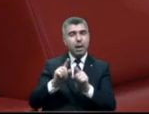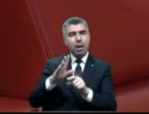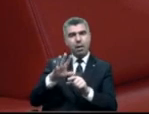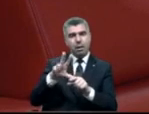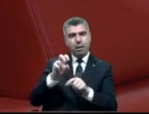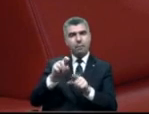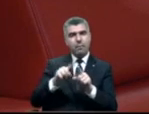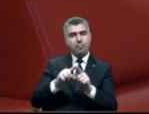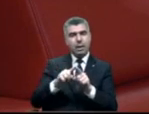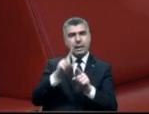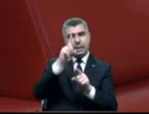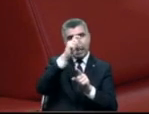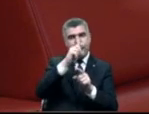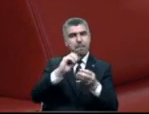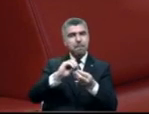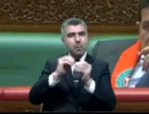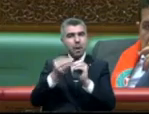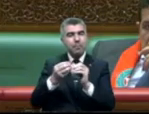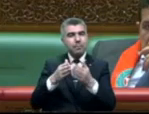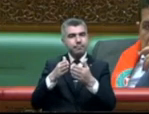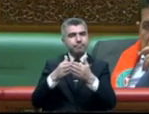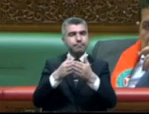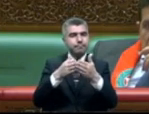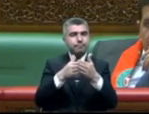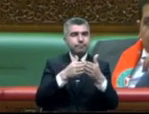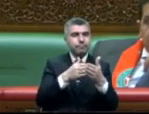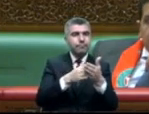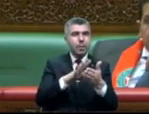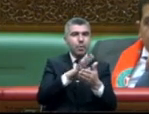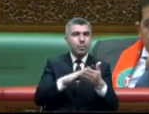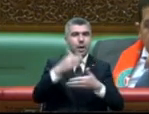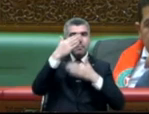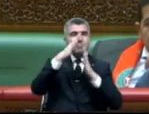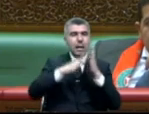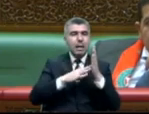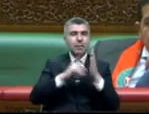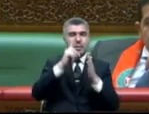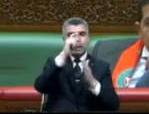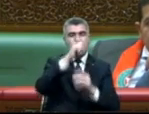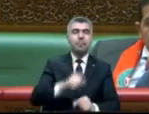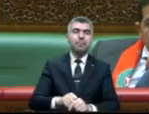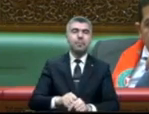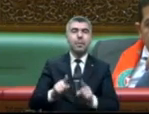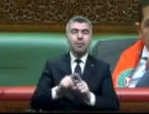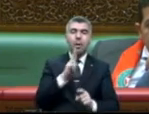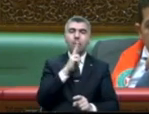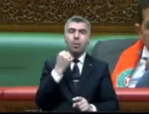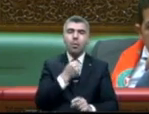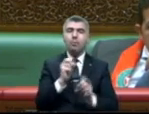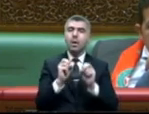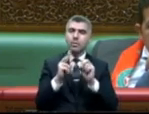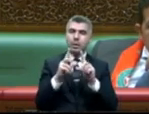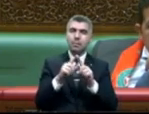المرتبطة بالأنشطة المقاولاتية وخاصة في ظل ما يعيشه المغرب من ظرفية صعبة، وإذ نسجل للحكومة اهتماما كبيرا